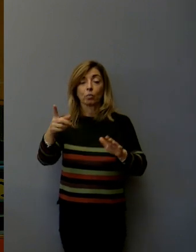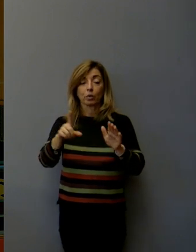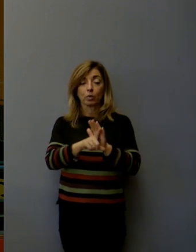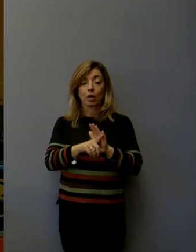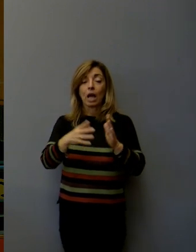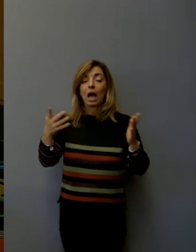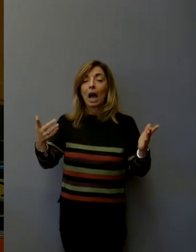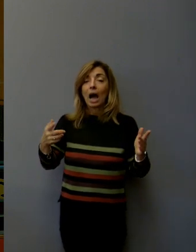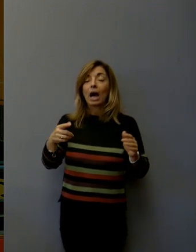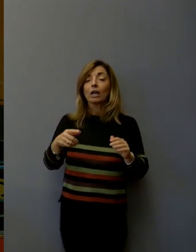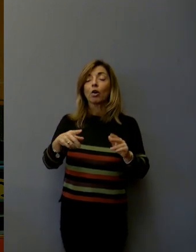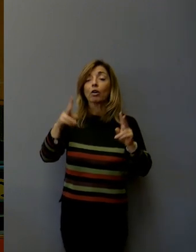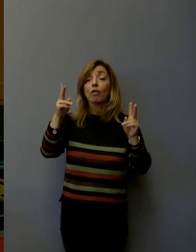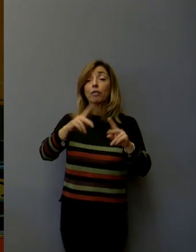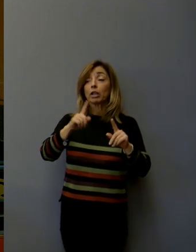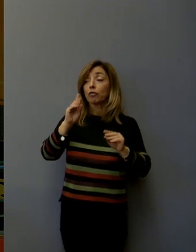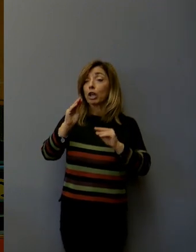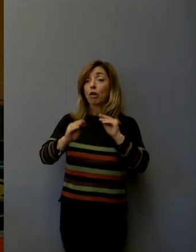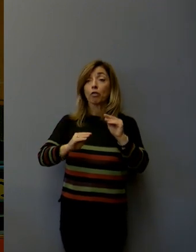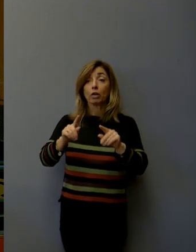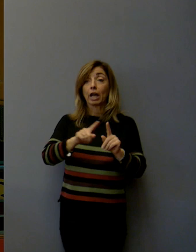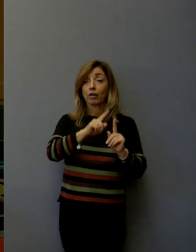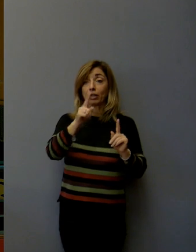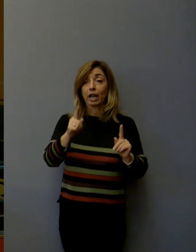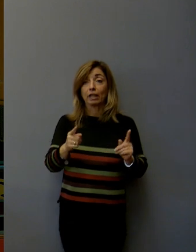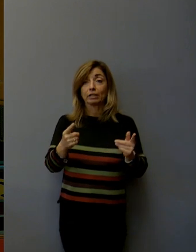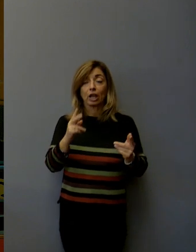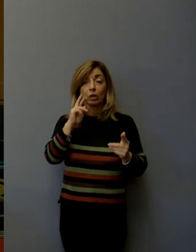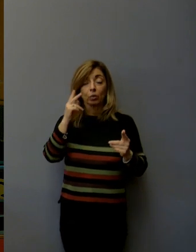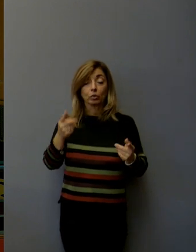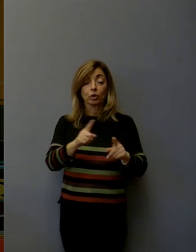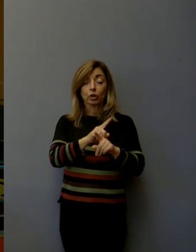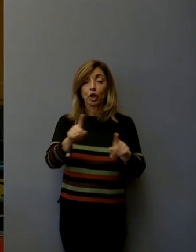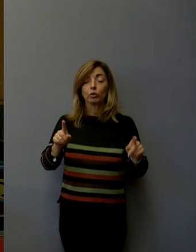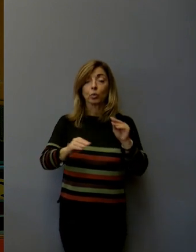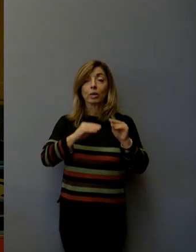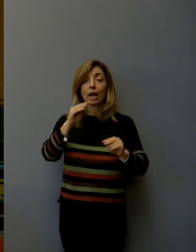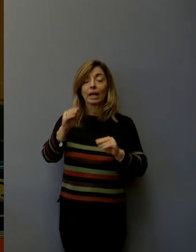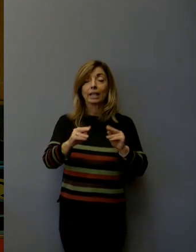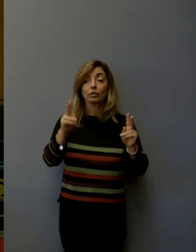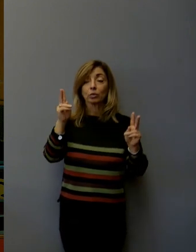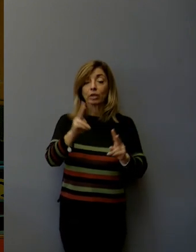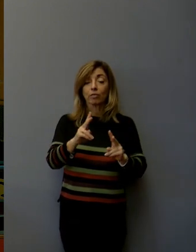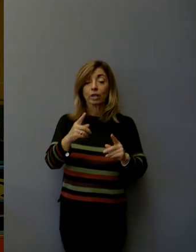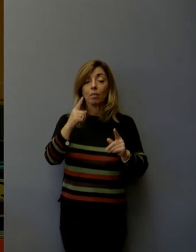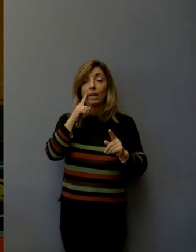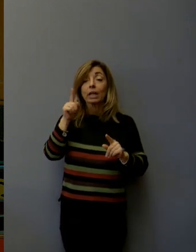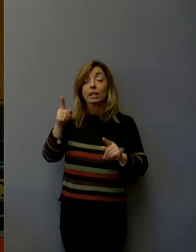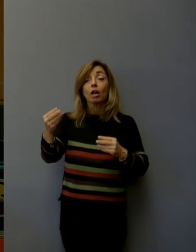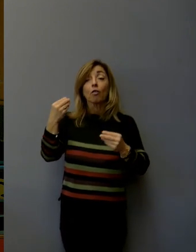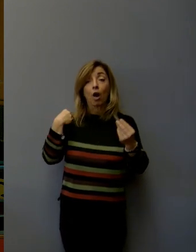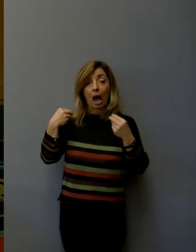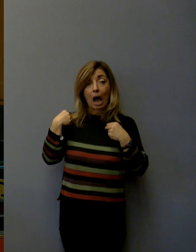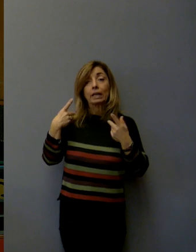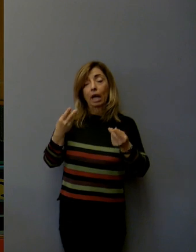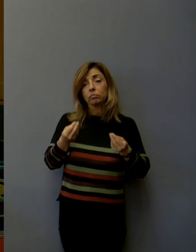non le avete chiesto in questi due giorni e quindi nessuno ha chiesto una verifica perché se l'aveste chiesta Comunque vi sarebbe stata concessa